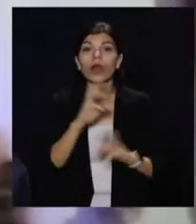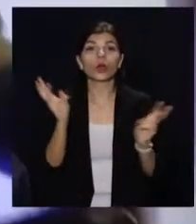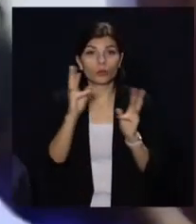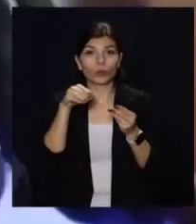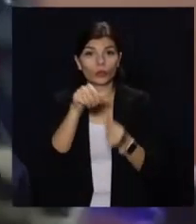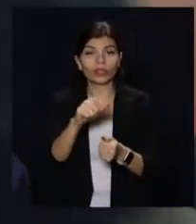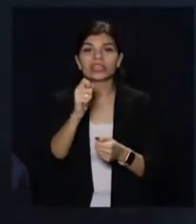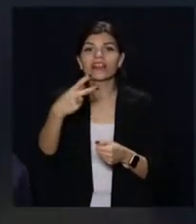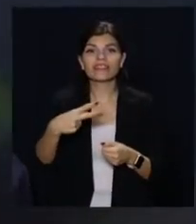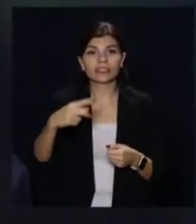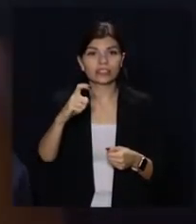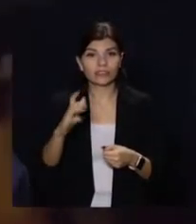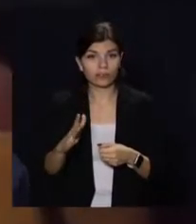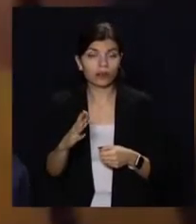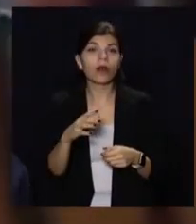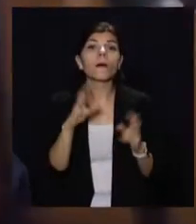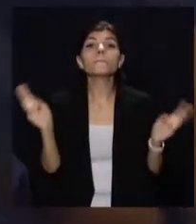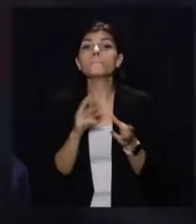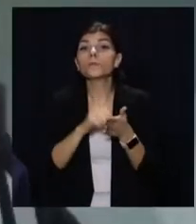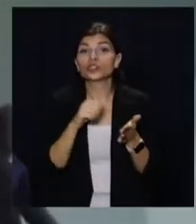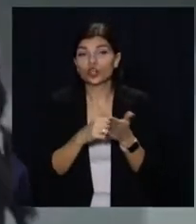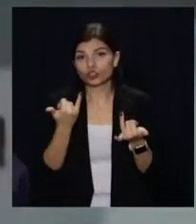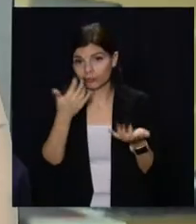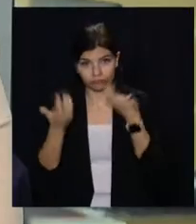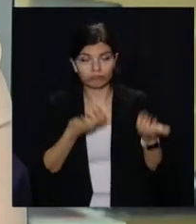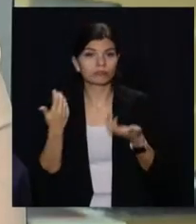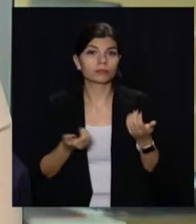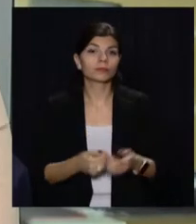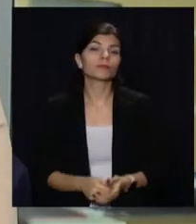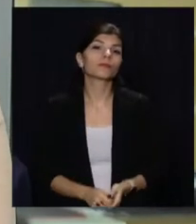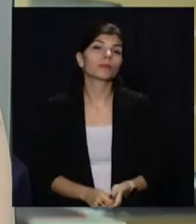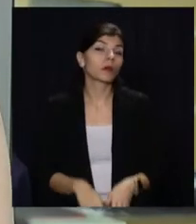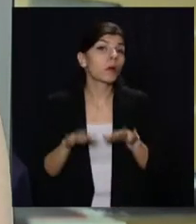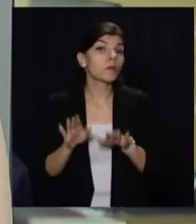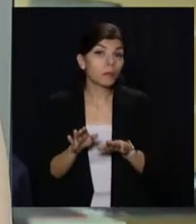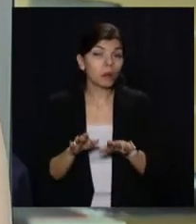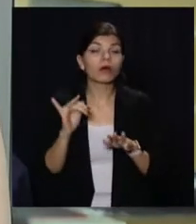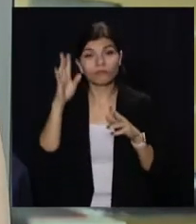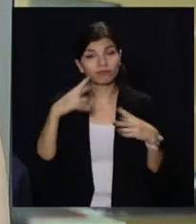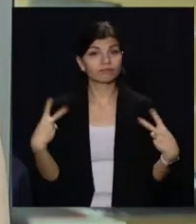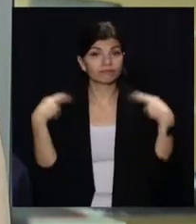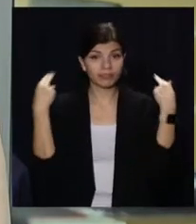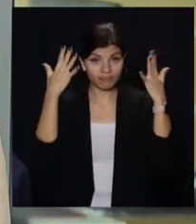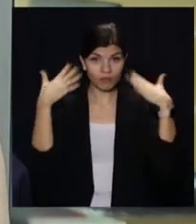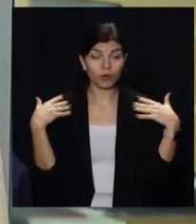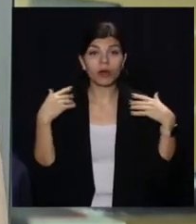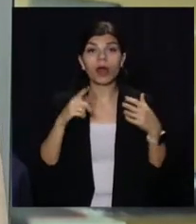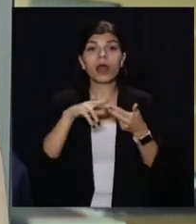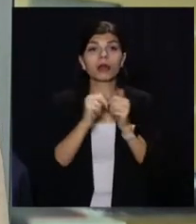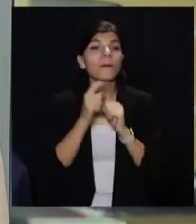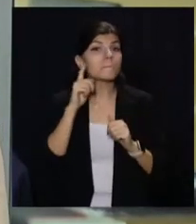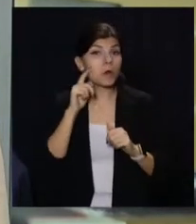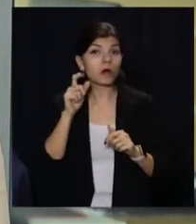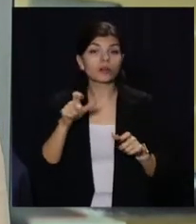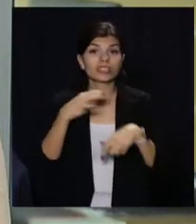за 20 хвилин. Наразі причина займання встановлюється. Побили і обстригли волосся. У Кам'янському компанія молодих